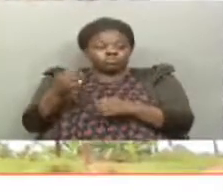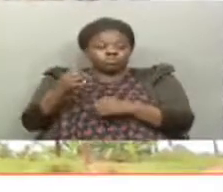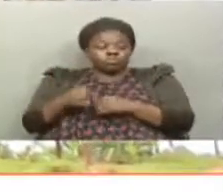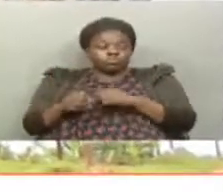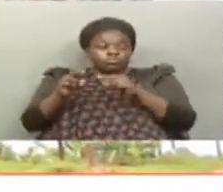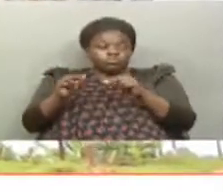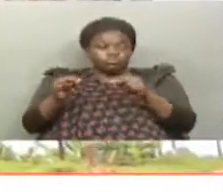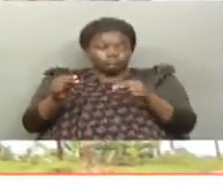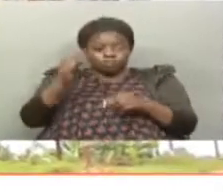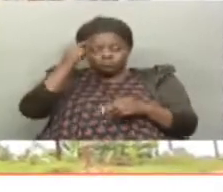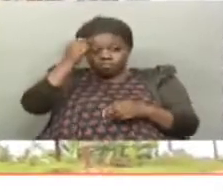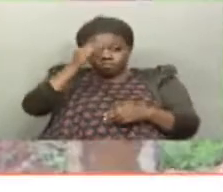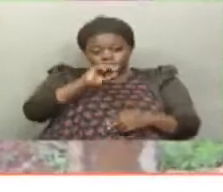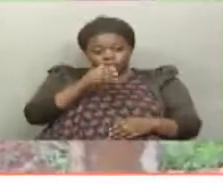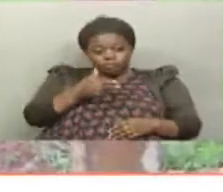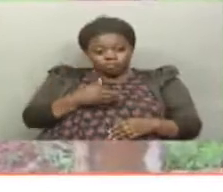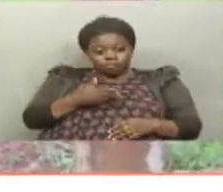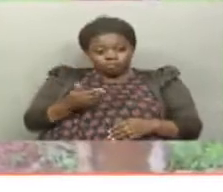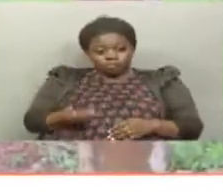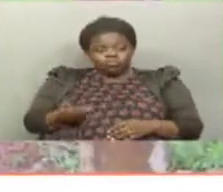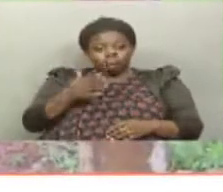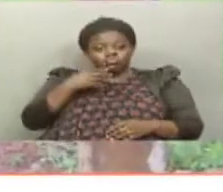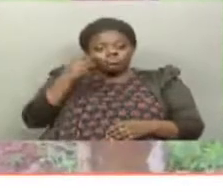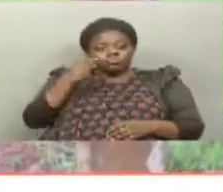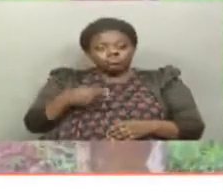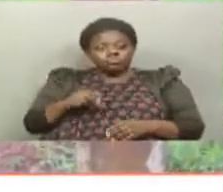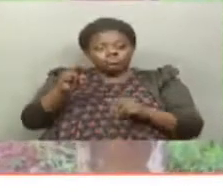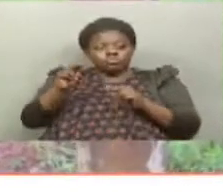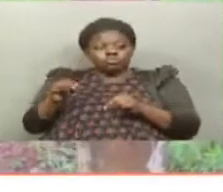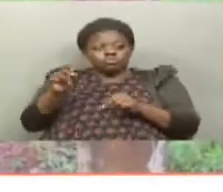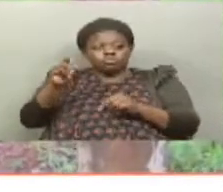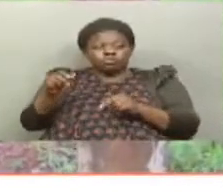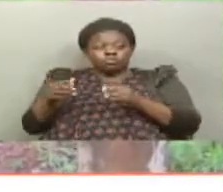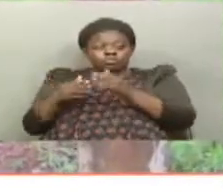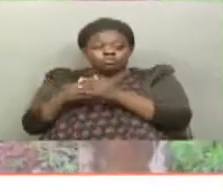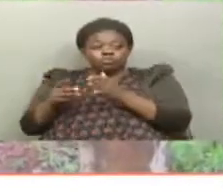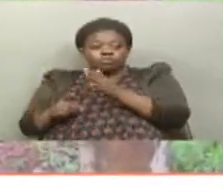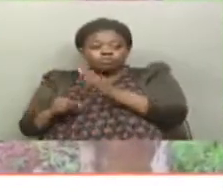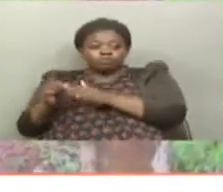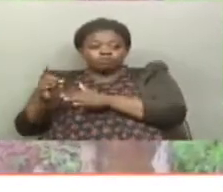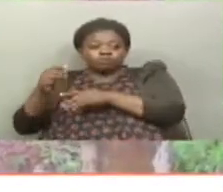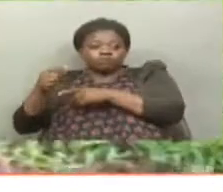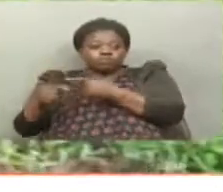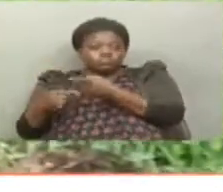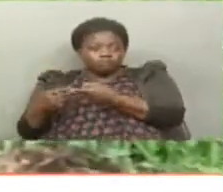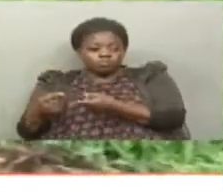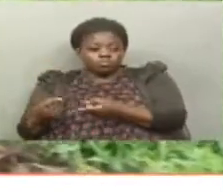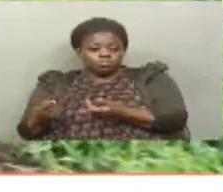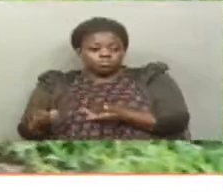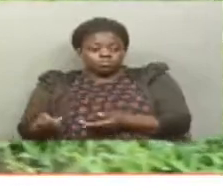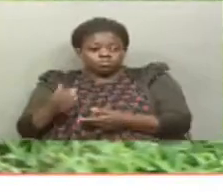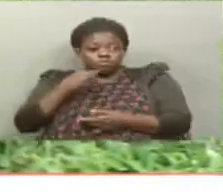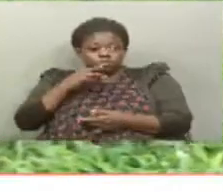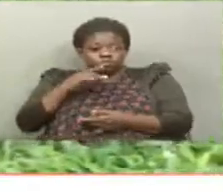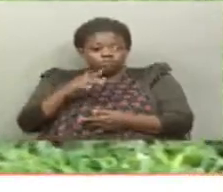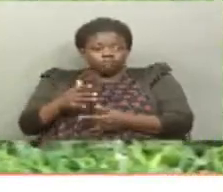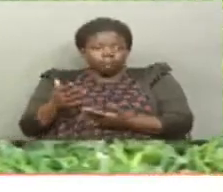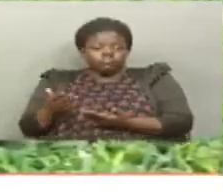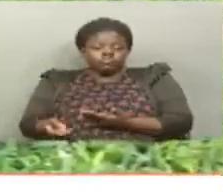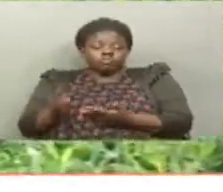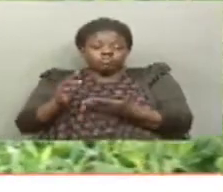gwa gavumenti yaffe eno eriko enjagala ubbala yina teri agenda kulemesa kulaakulana kulaakulana erina okugenda mu maaso Speaker w'ekibuga ekya Masaka